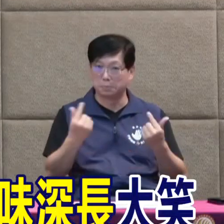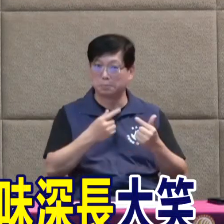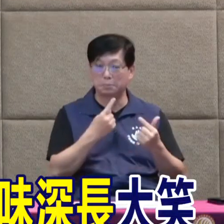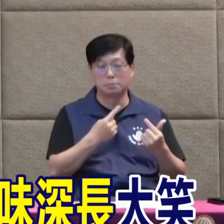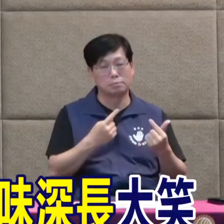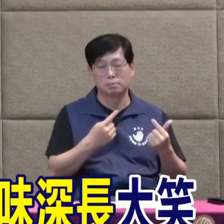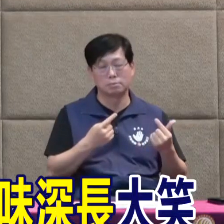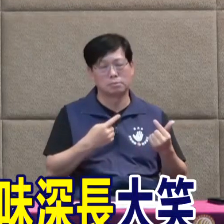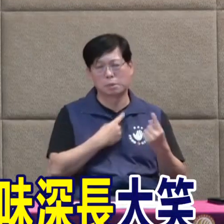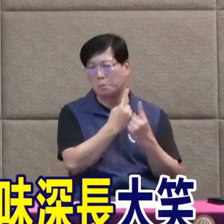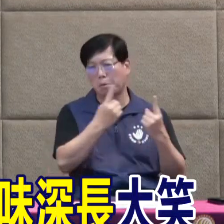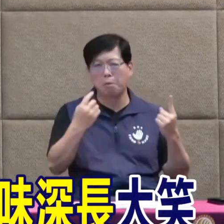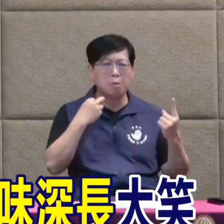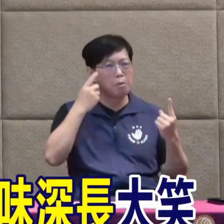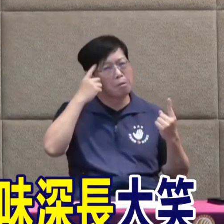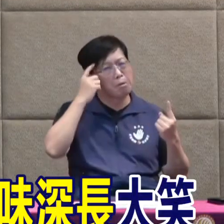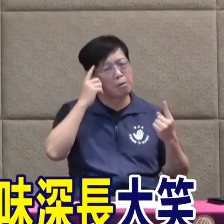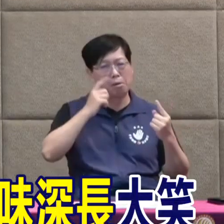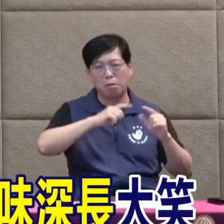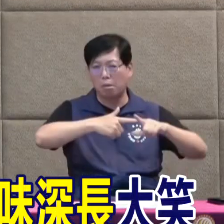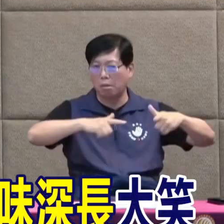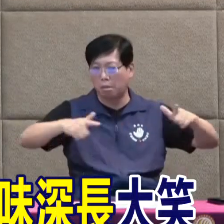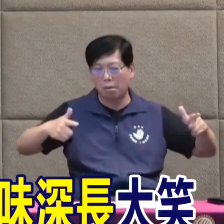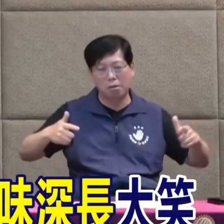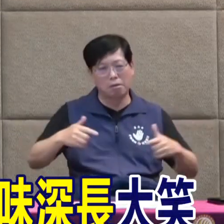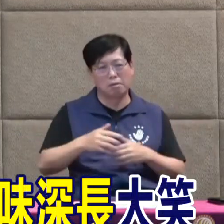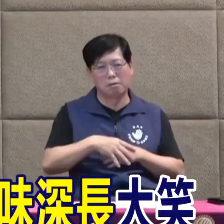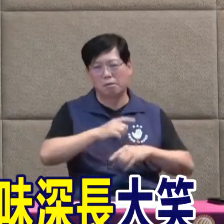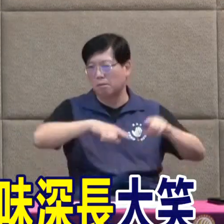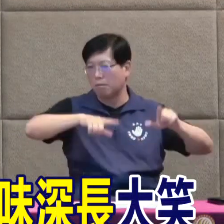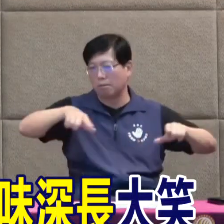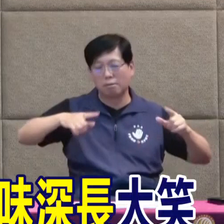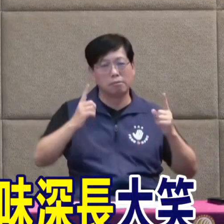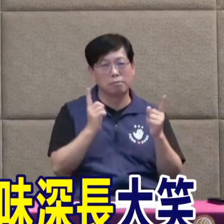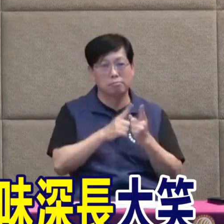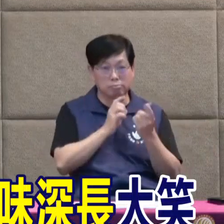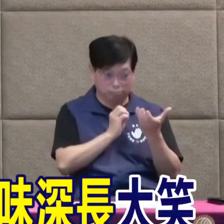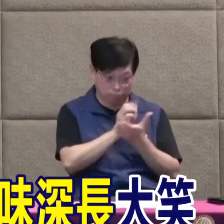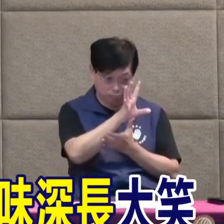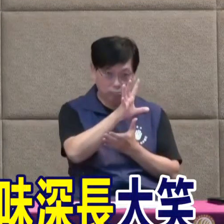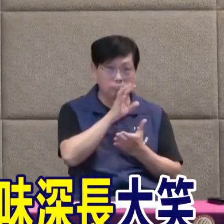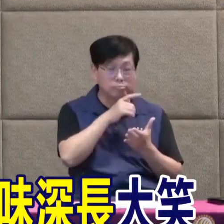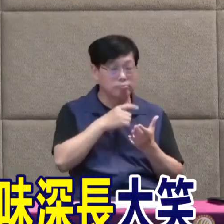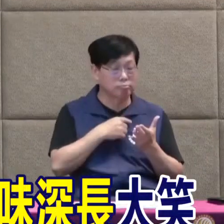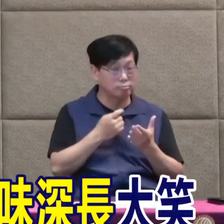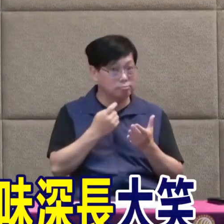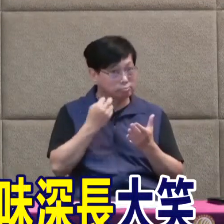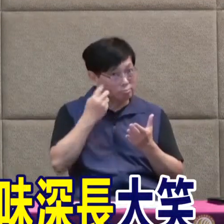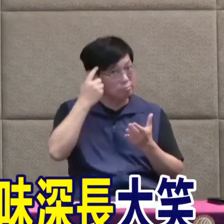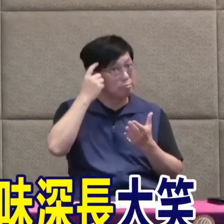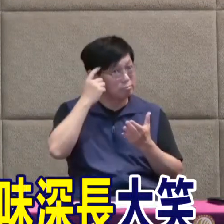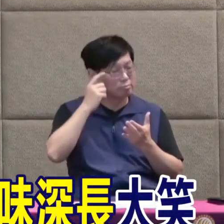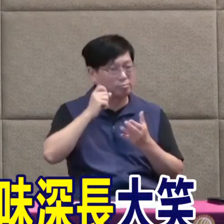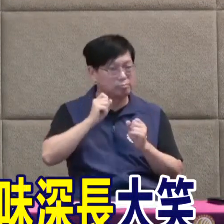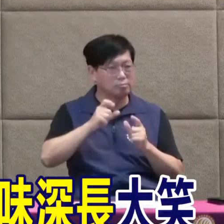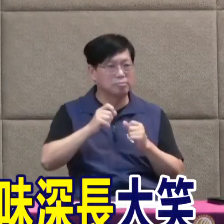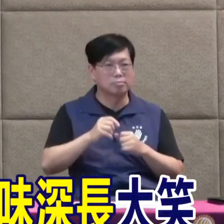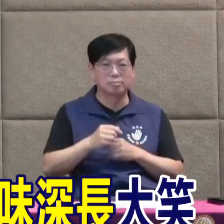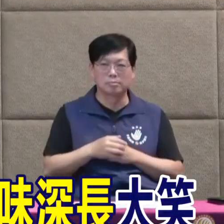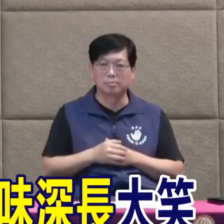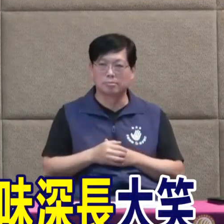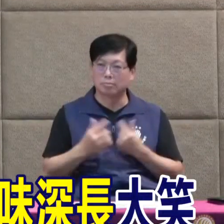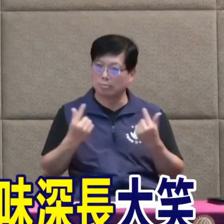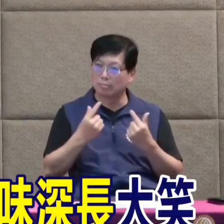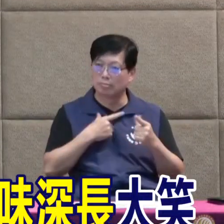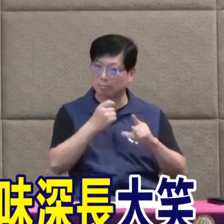感觉如何？有 上公司没？他就每一个人的那个观感都，每一个人的对那个播送内容的品味的那个 有没有像民间